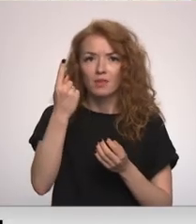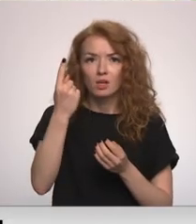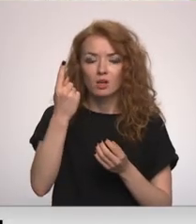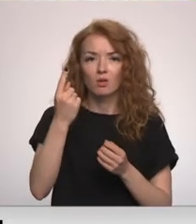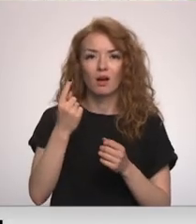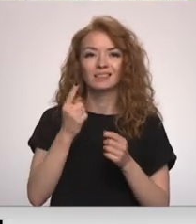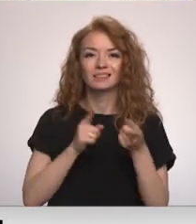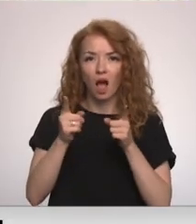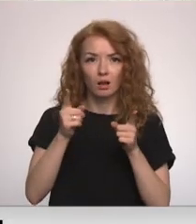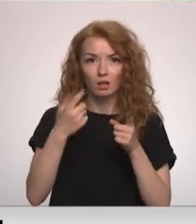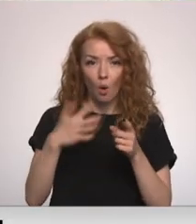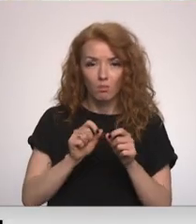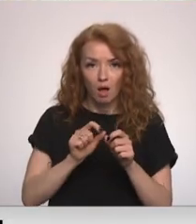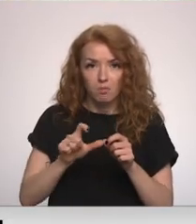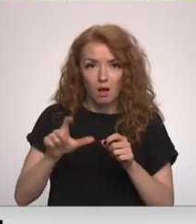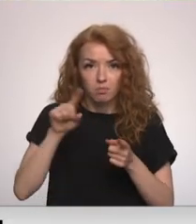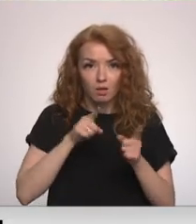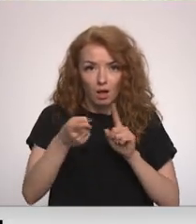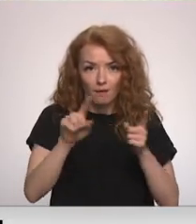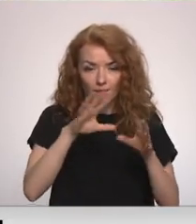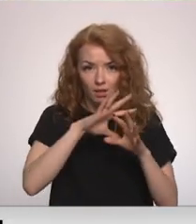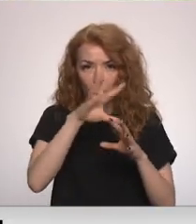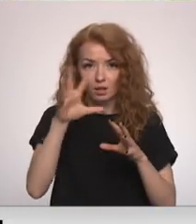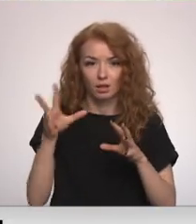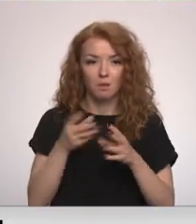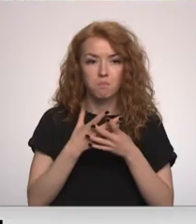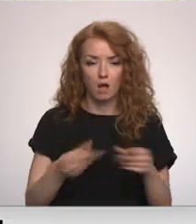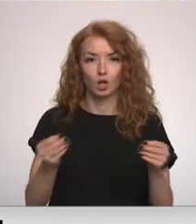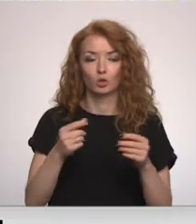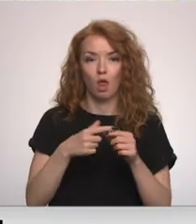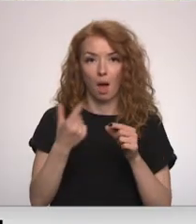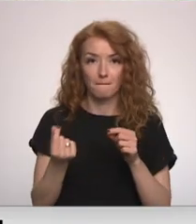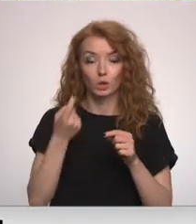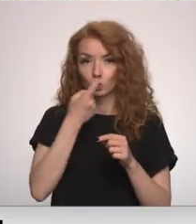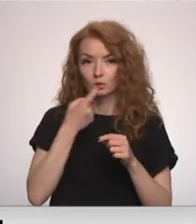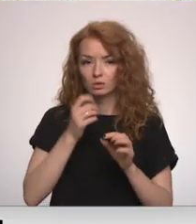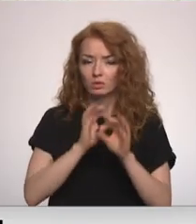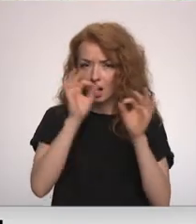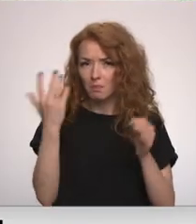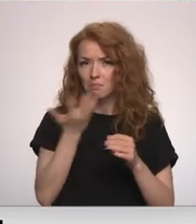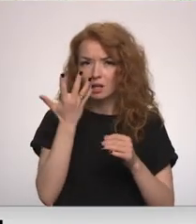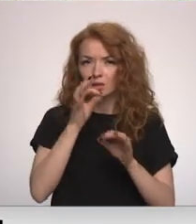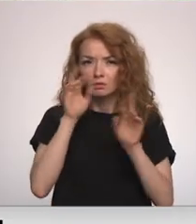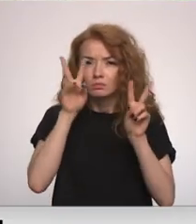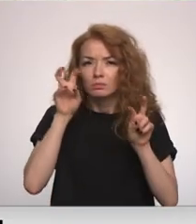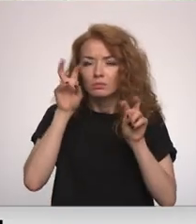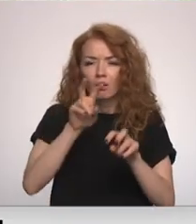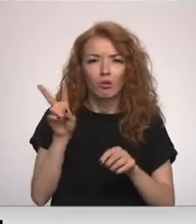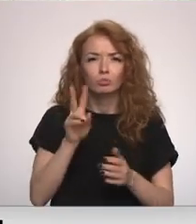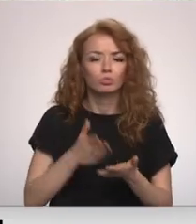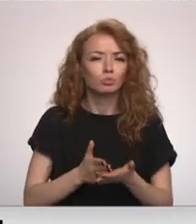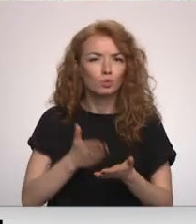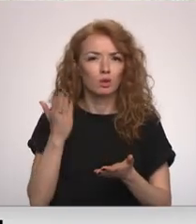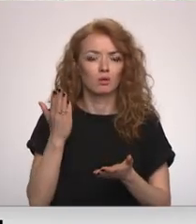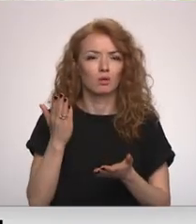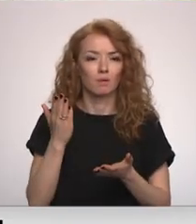tikai divi zāri, bet nu jau ir ritīgi, sāk pazust lapas ozolam, tad sākam piekdien sākam skatīties,